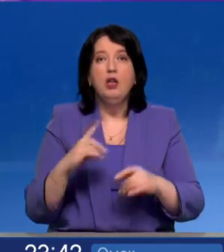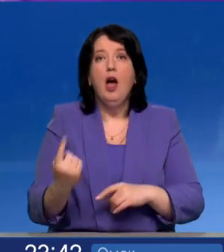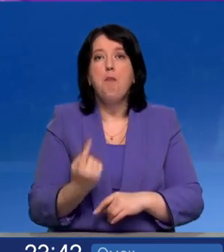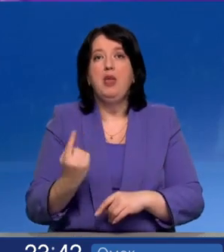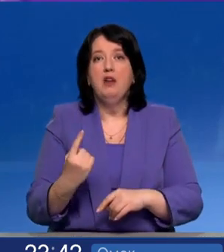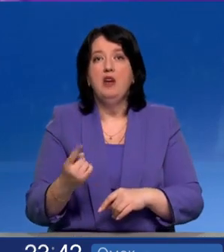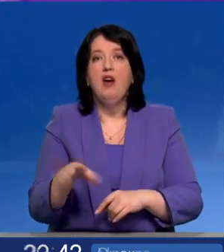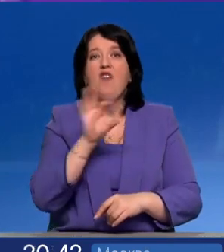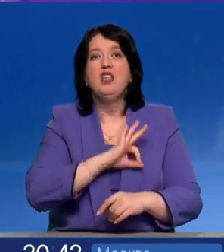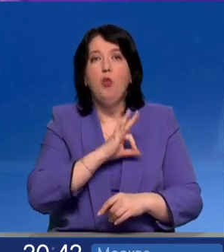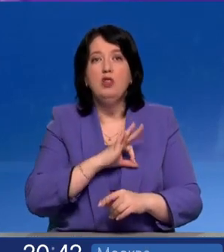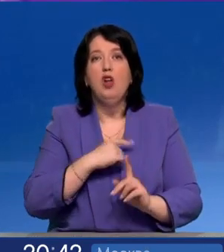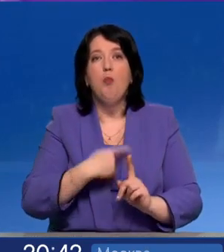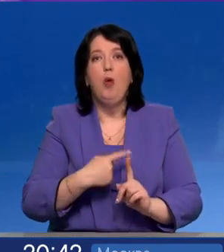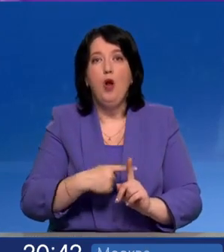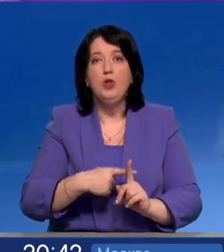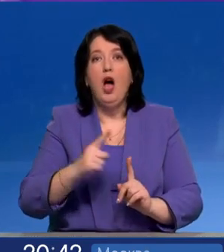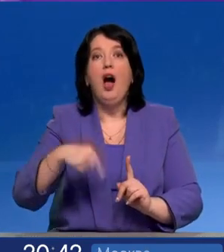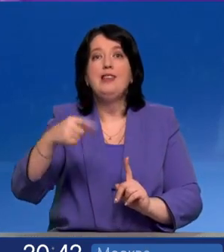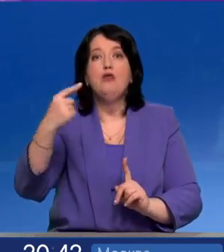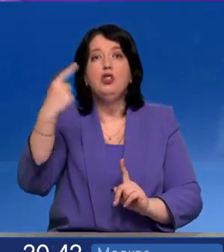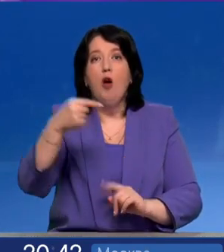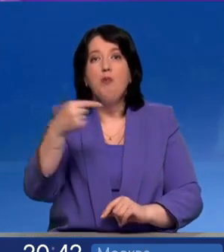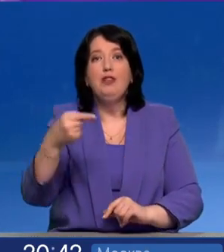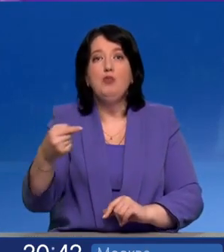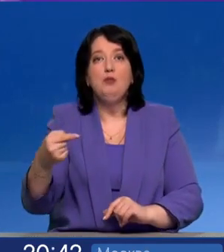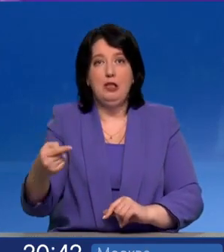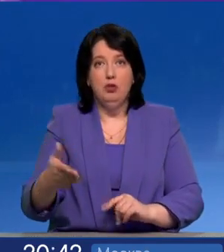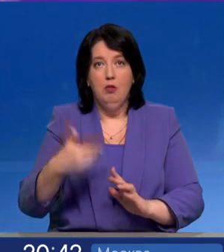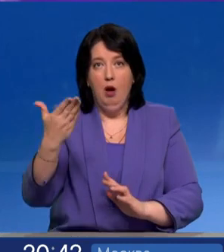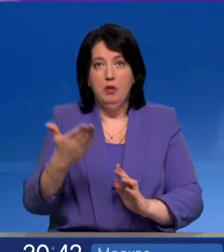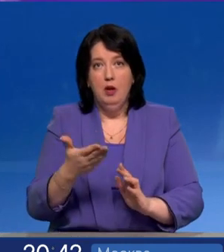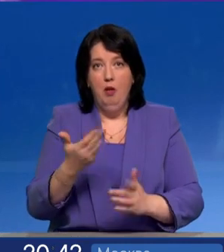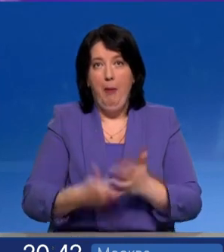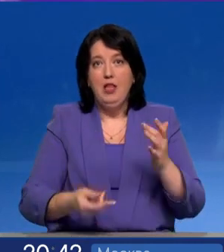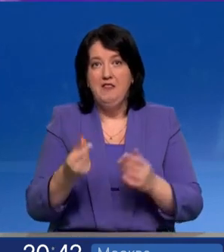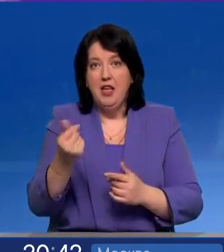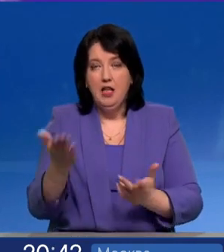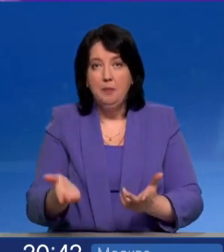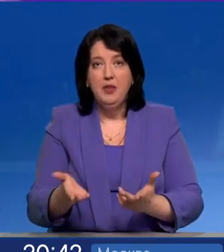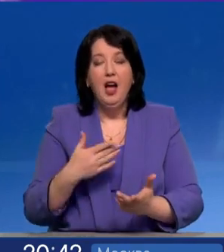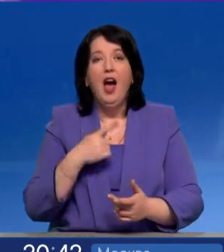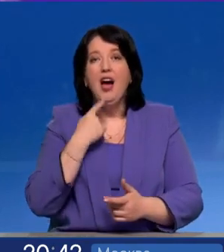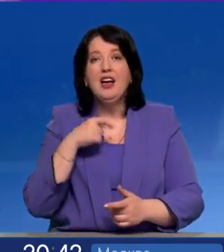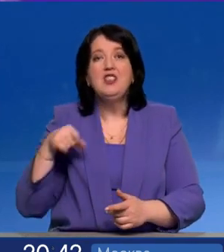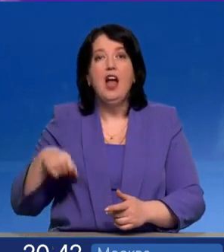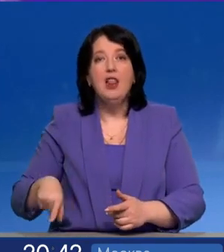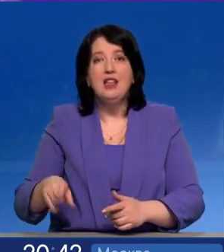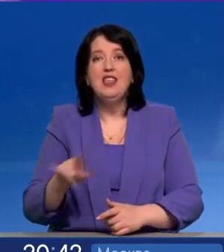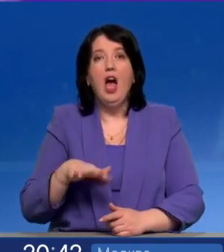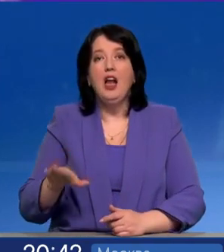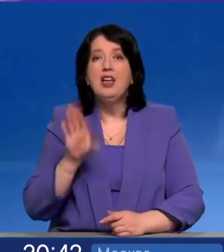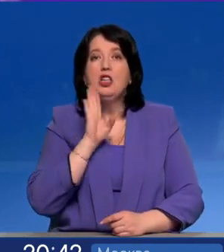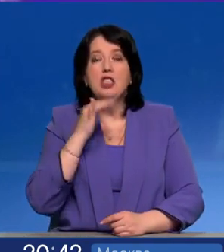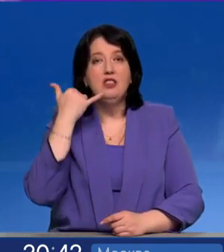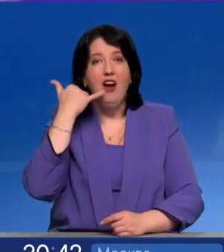остальные пошли за... и оказались, извините, в дураках. У нас есть звонок. Наталья, Краснодарский край. Наталья, здравствуйте. Добрый день. Добрый. Знаете,